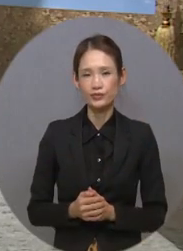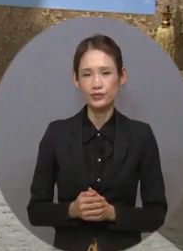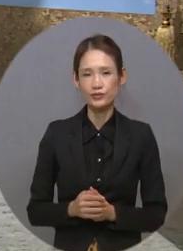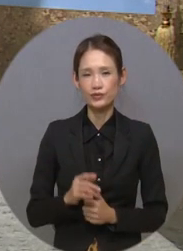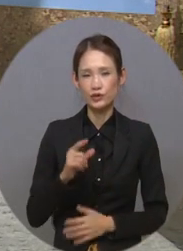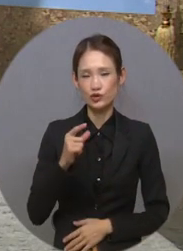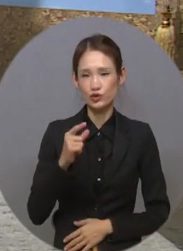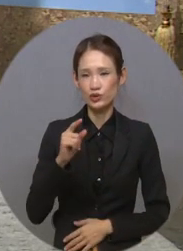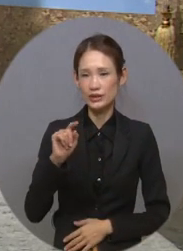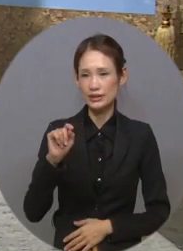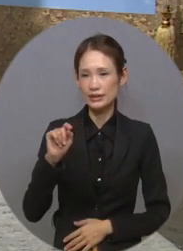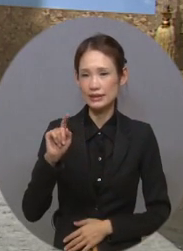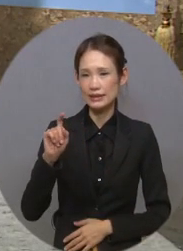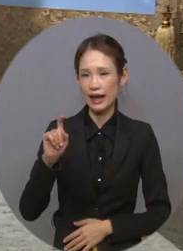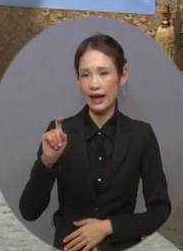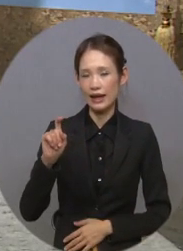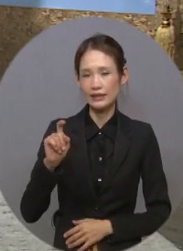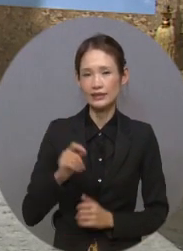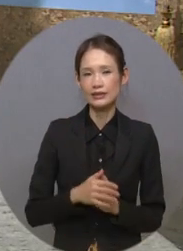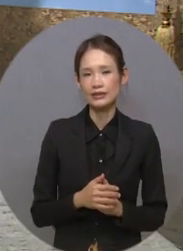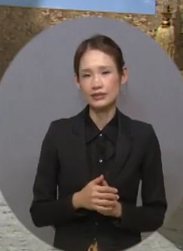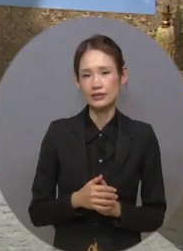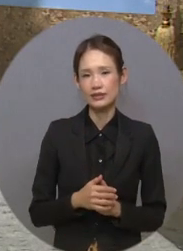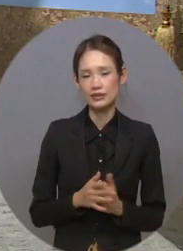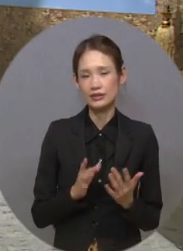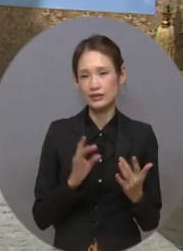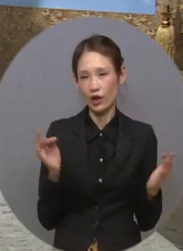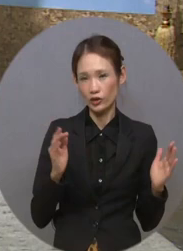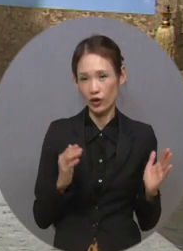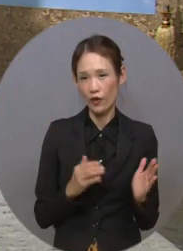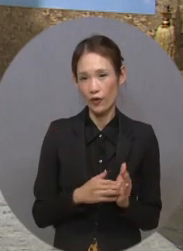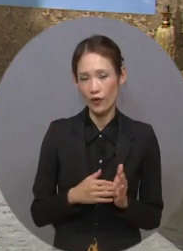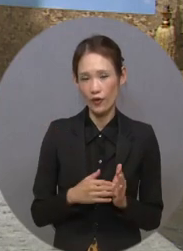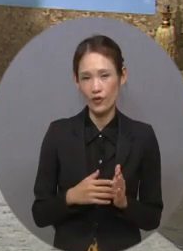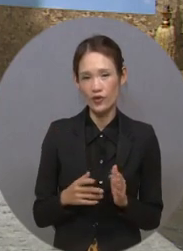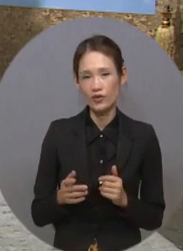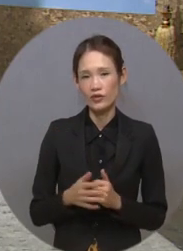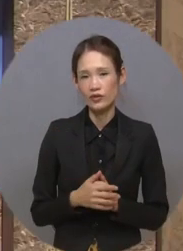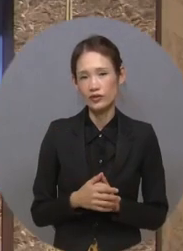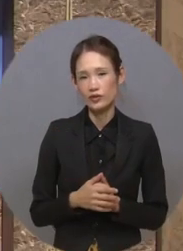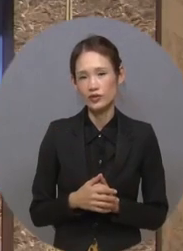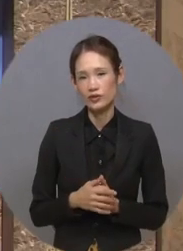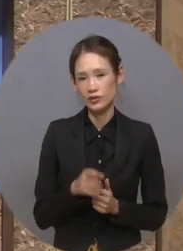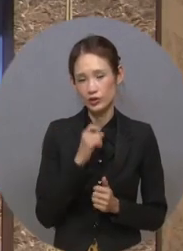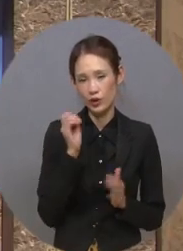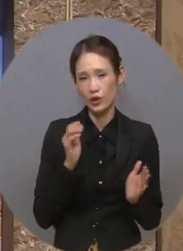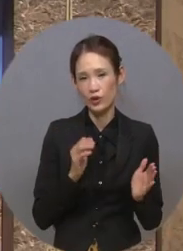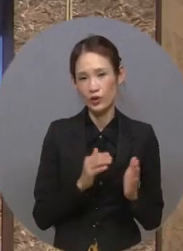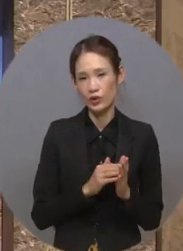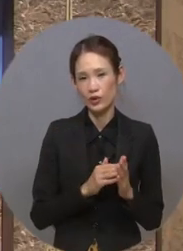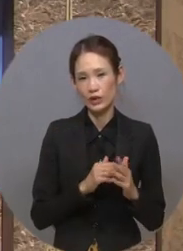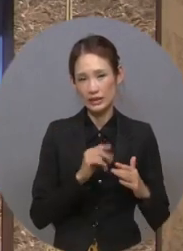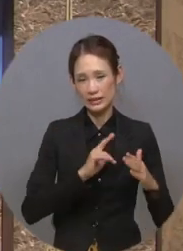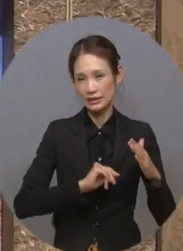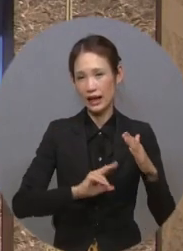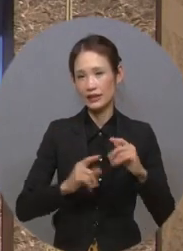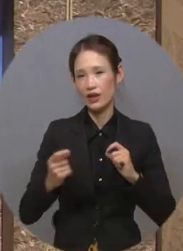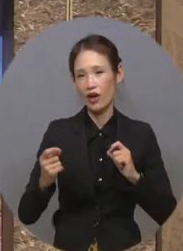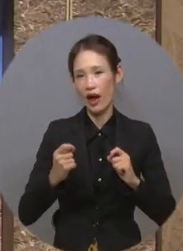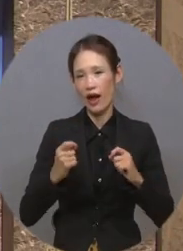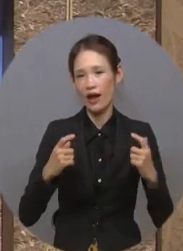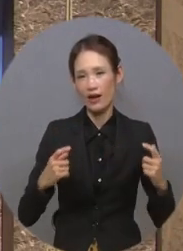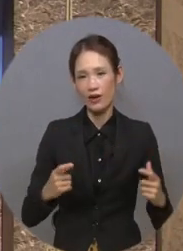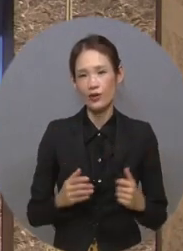이제 GTX, 네. GTX가 또 선정이 됐잖아요. 예. 그래서 그것도 됐고 역세권, 뭐 은남산업 등이